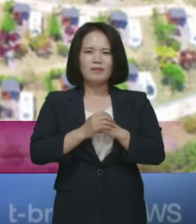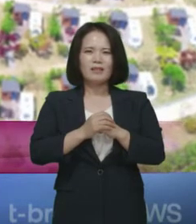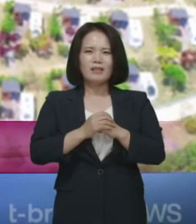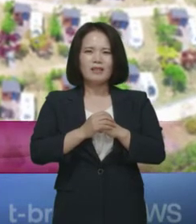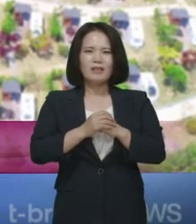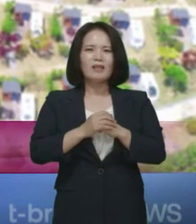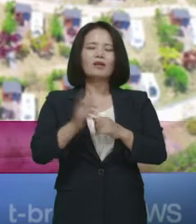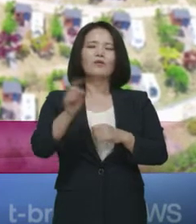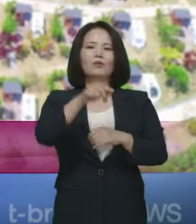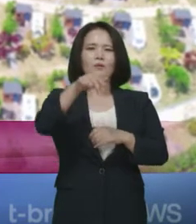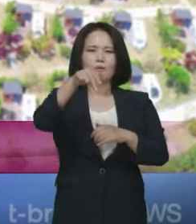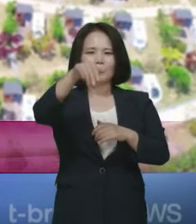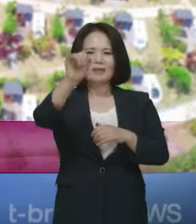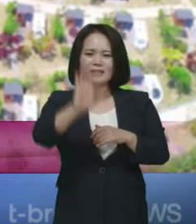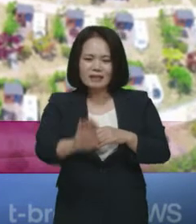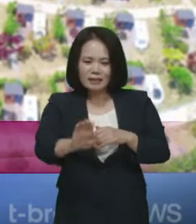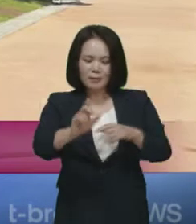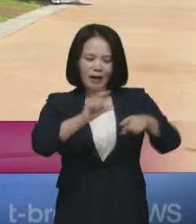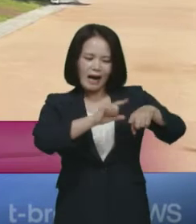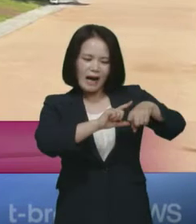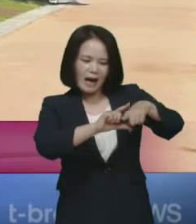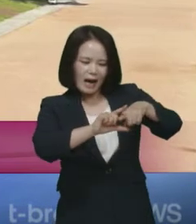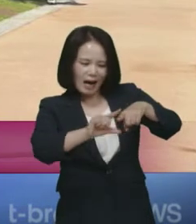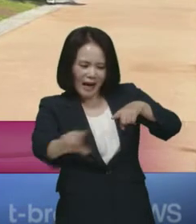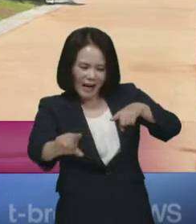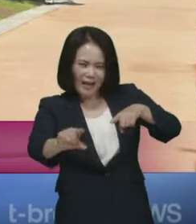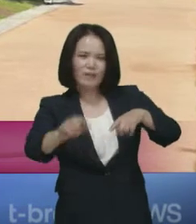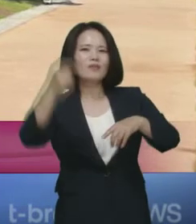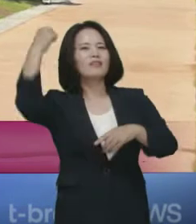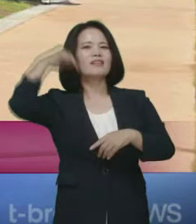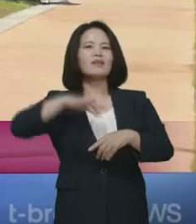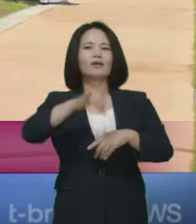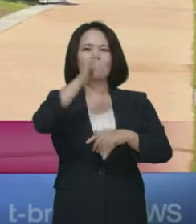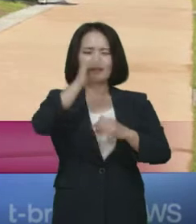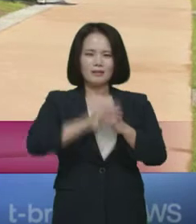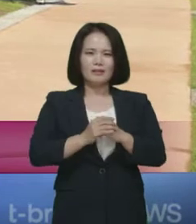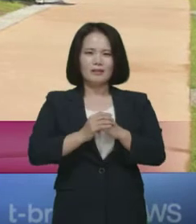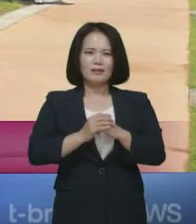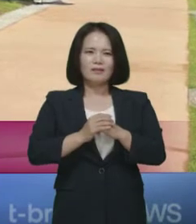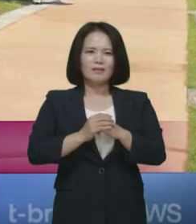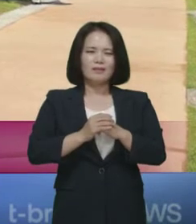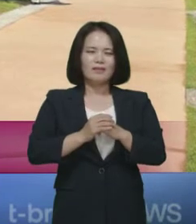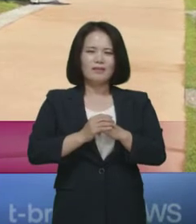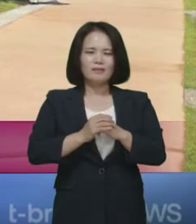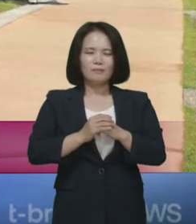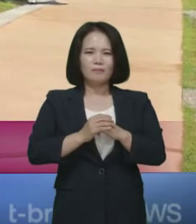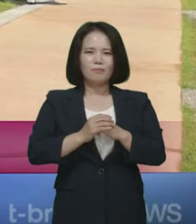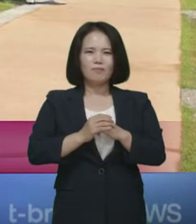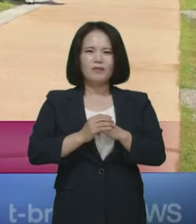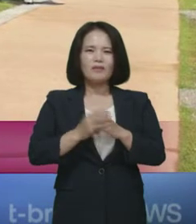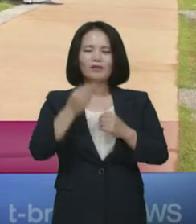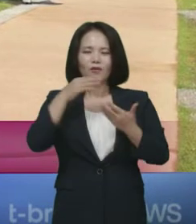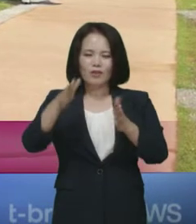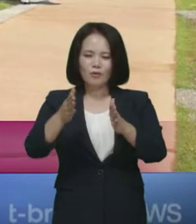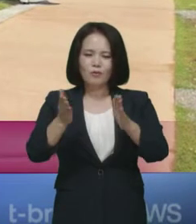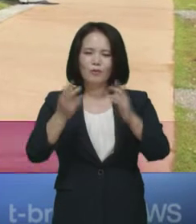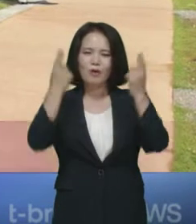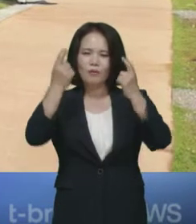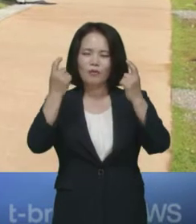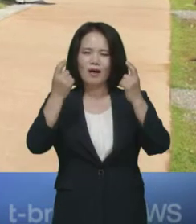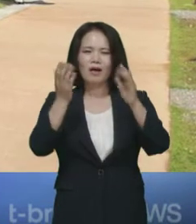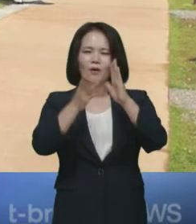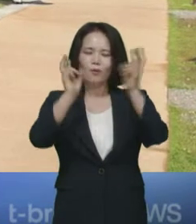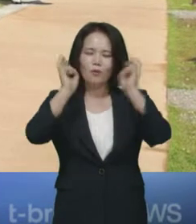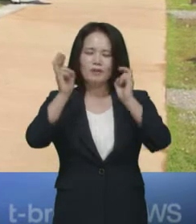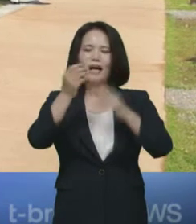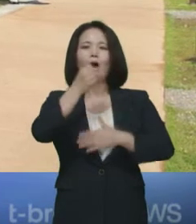디바의 거의 그 짜릿함 더 맛 보실 수 있다고 합니다 근검 향도 식후경이라고 경기관광공사 홈페이지 는